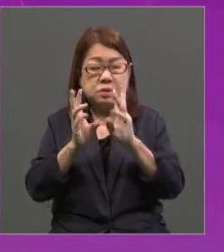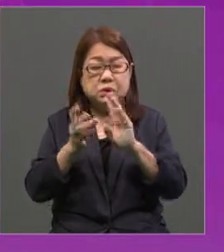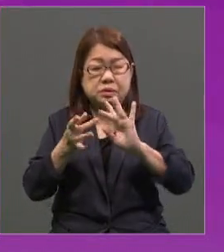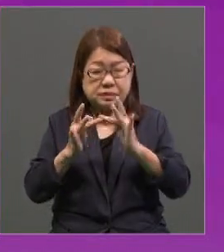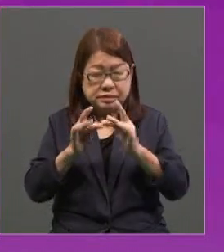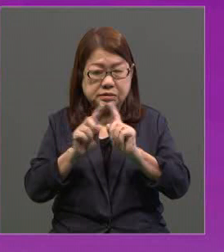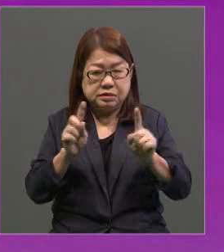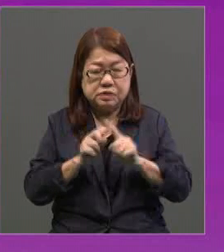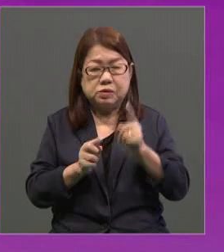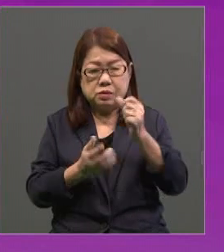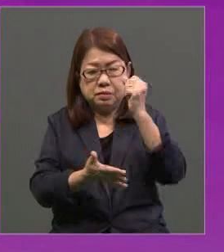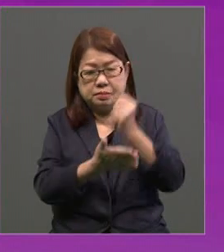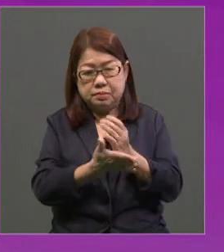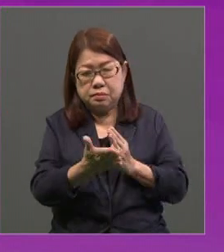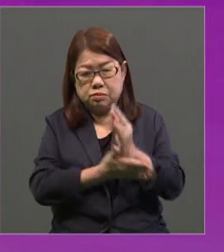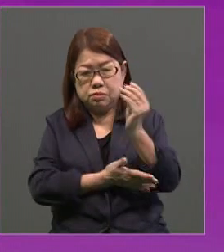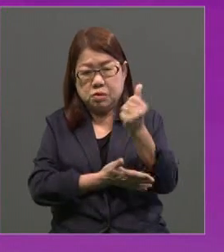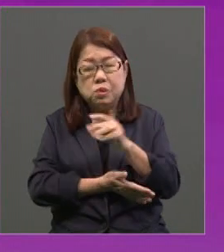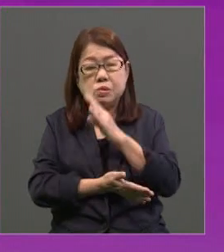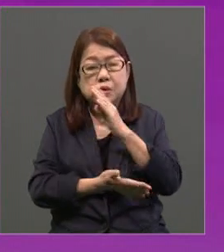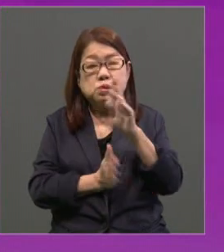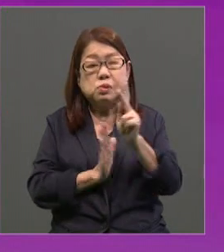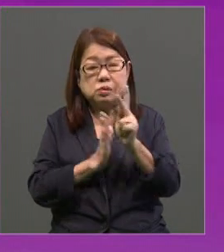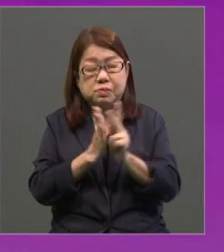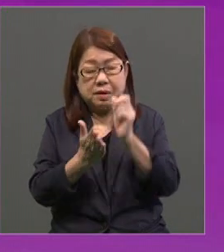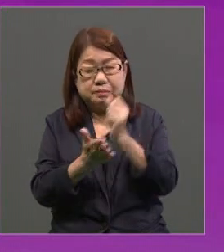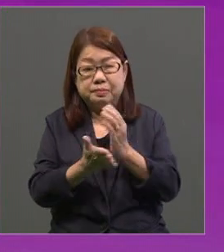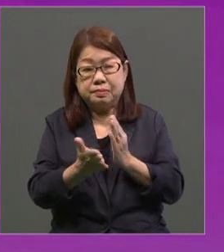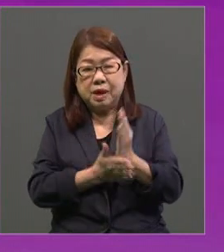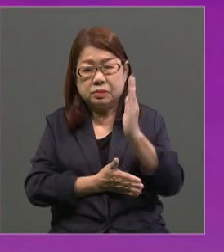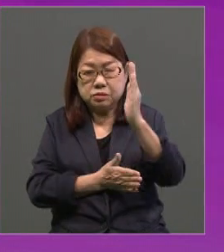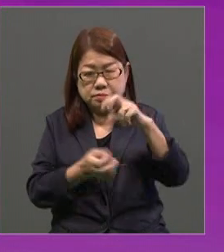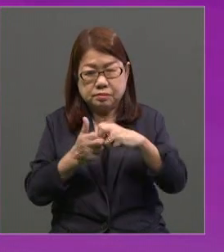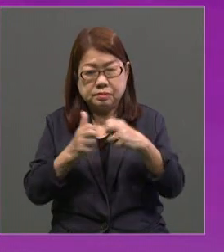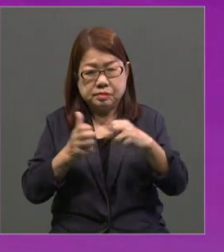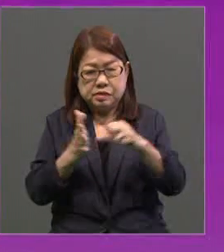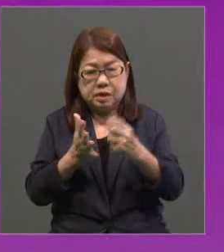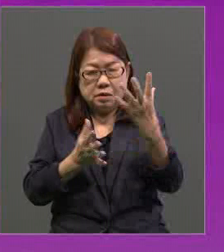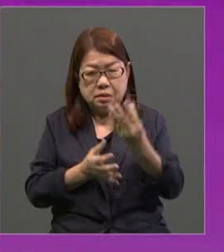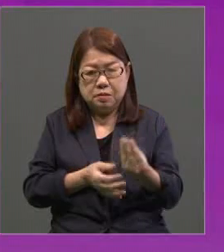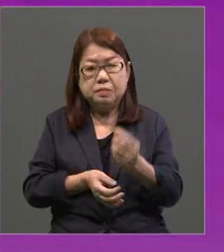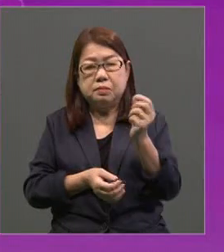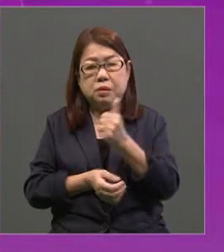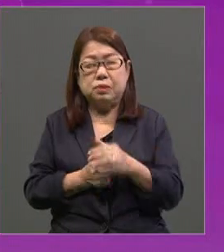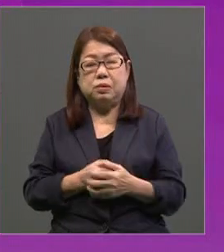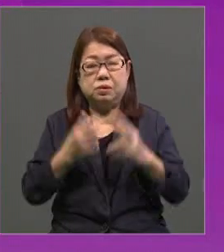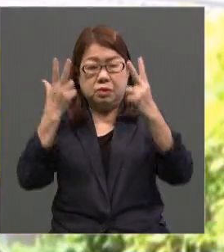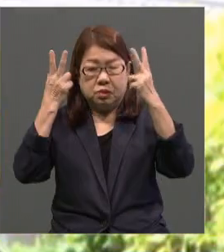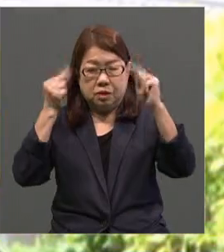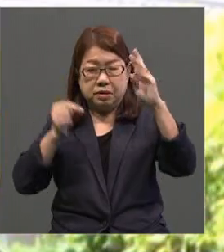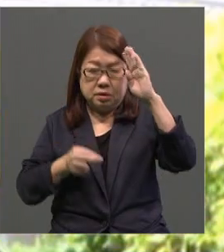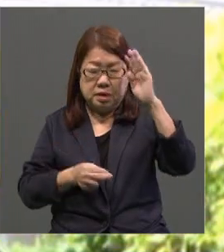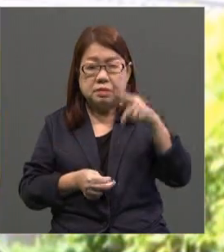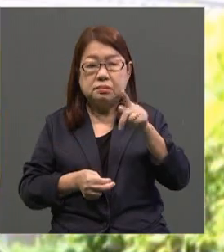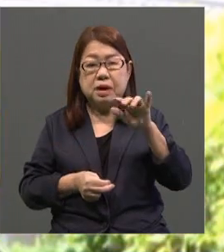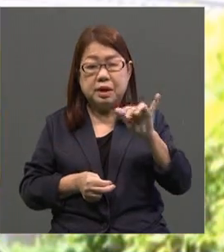ให้ได้ใช้โดยเร็วนะคะคือถ้ามีกฎหมายแล้วเนี่ยน่าจะทำให้ปัญหาทุกอย่างเนี่ยมันดีขึ้นได้ค่ะพลเอกประยุทธ์จันทร์โอชานายกรัฐมนตรีวันนี้